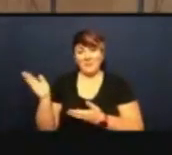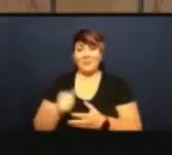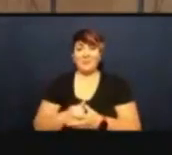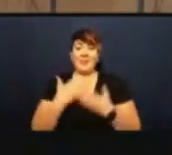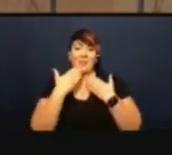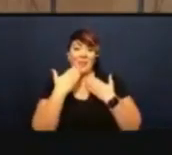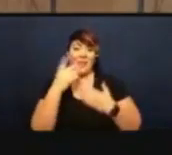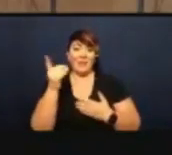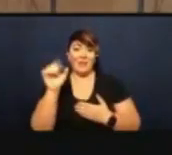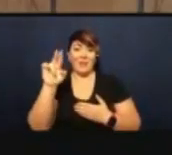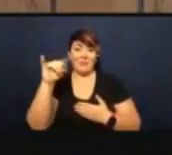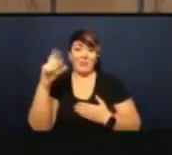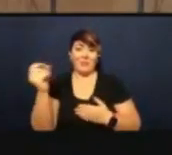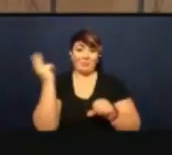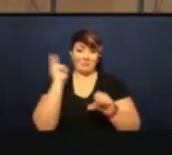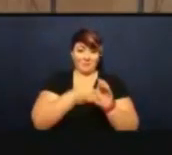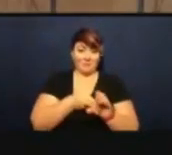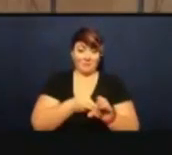naomba